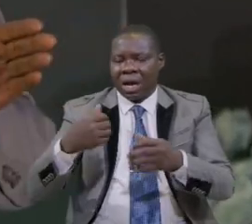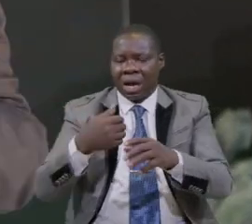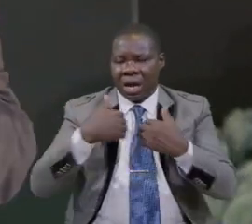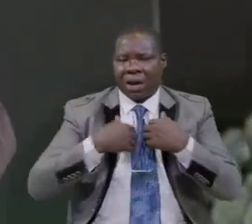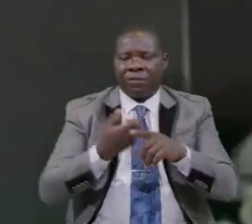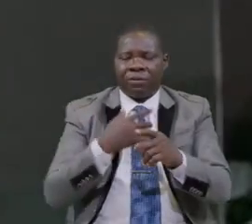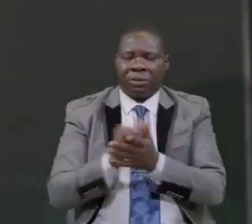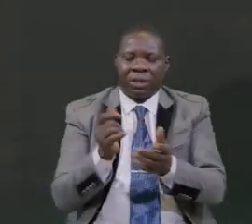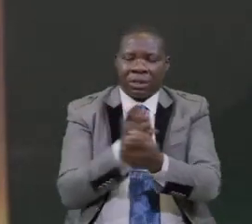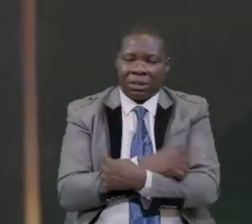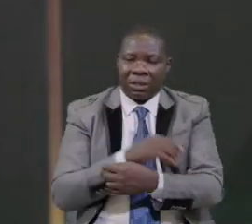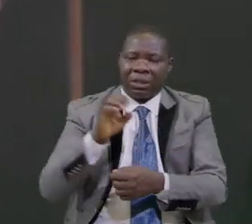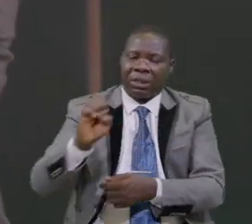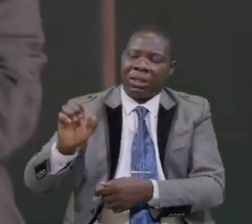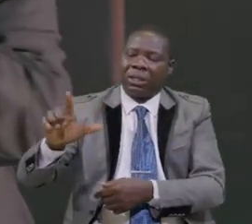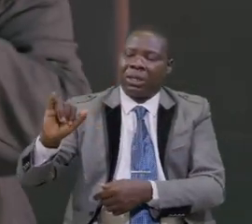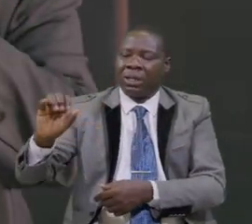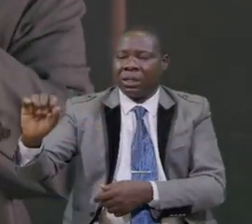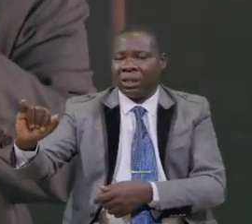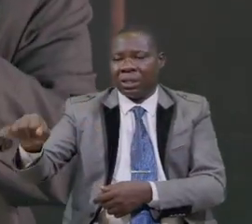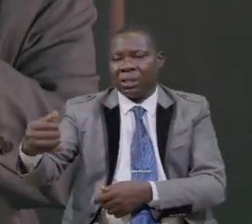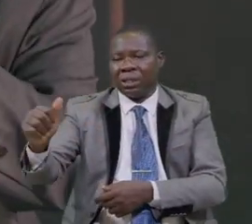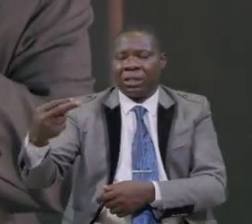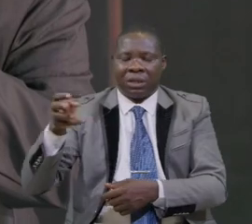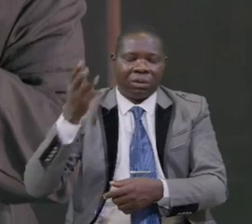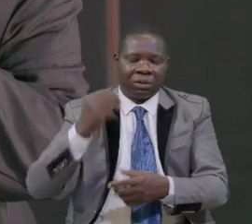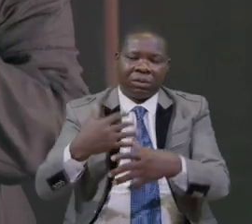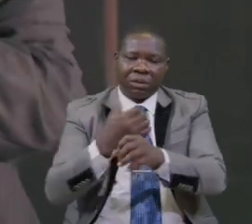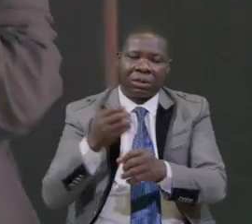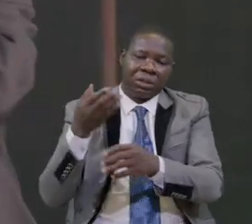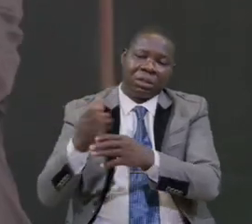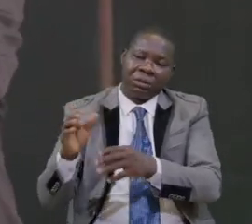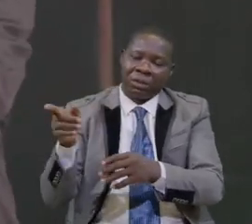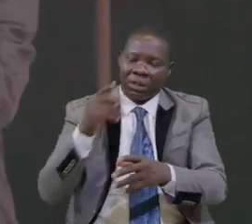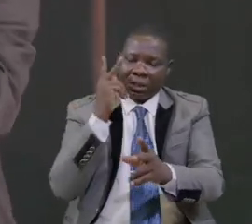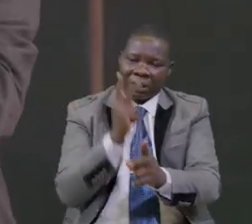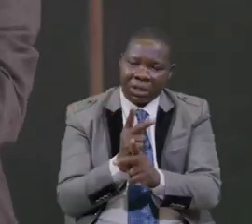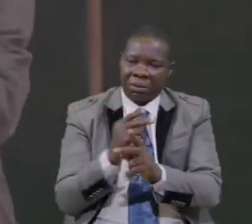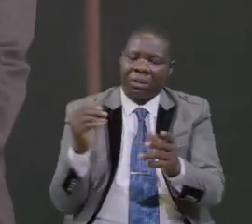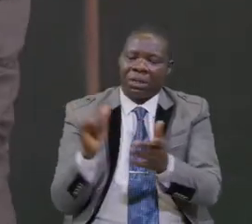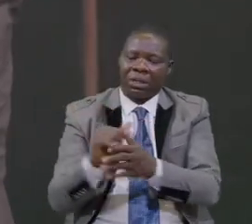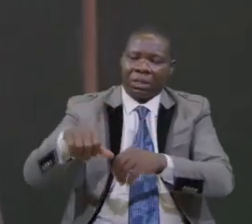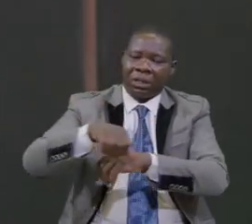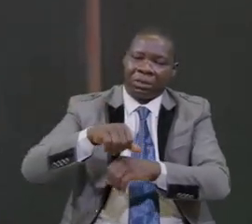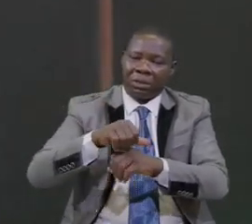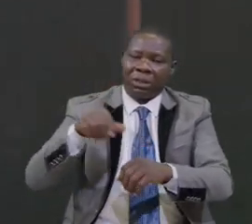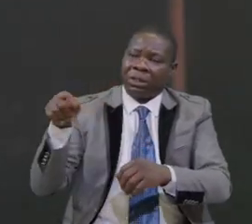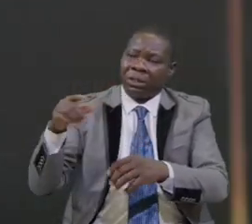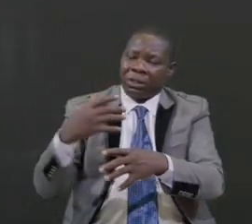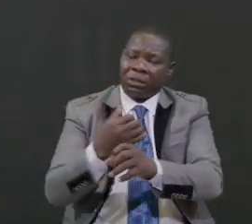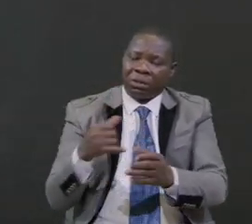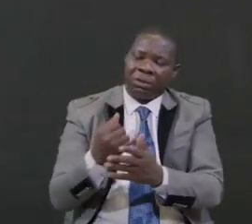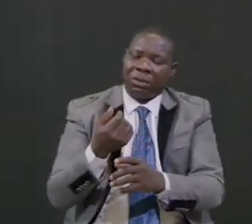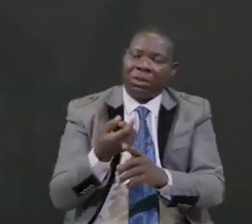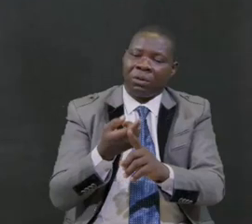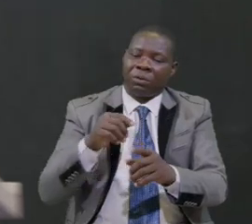depuis le jour qu'Élie a été enlevé, il a maintenu cette onction. Il l'a eu dans le chapitre 2, voyez le chapitre 3, vous verrez l'onction,